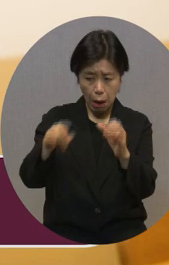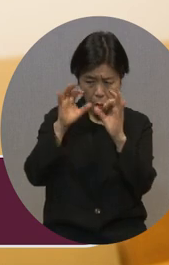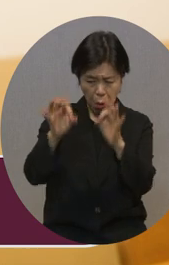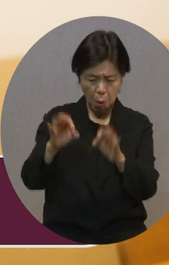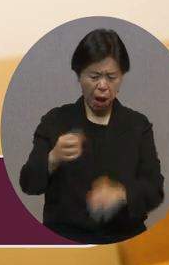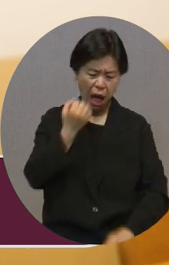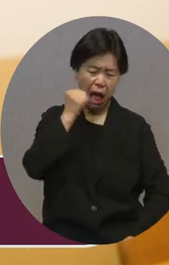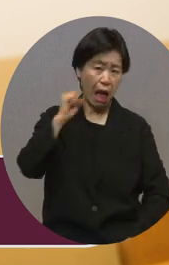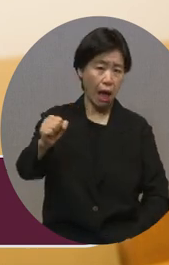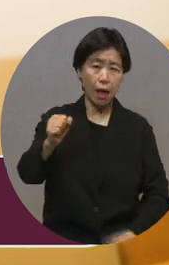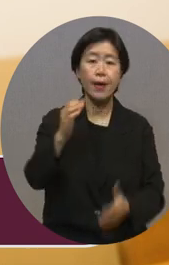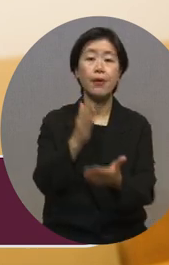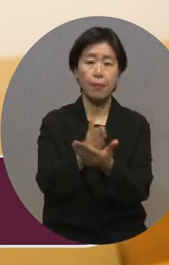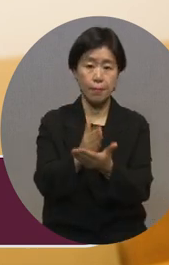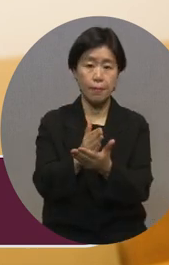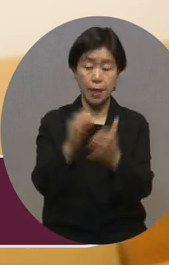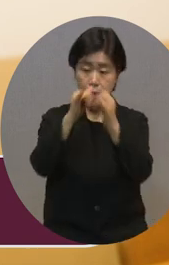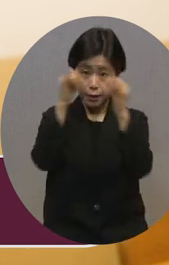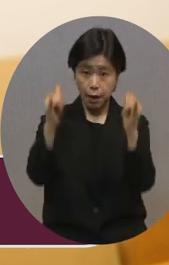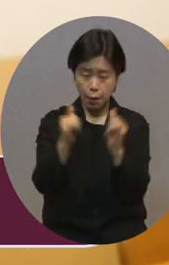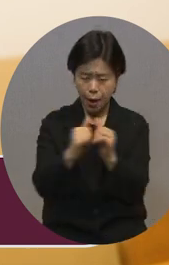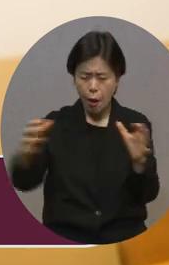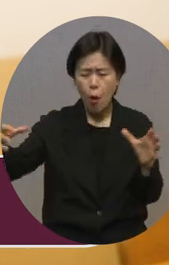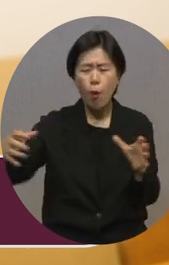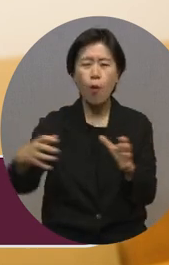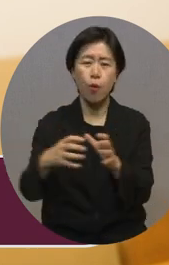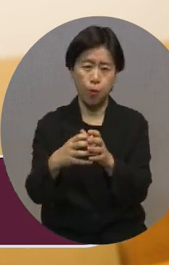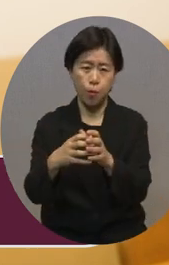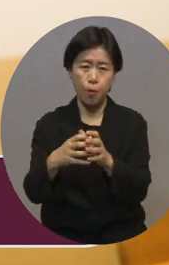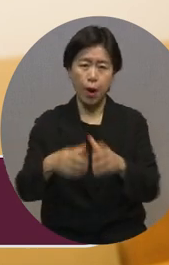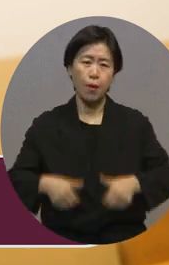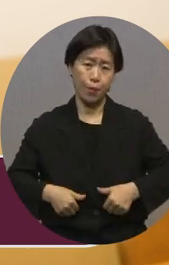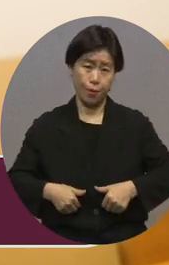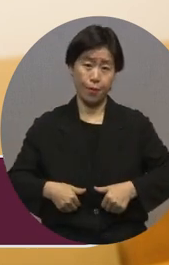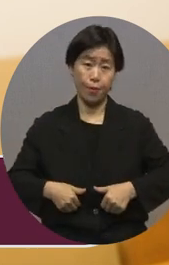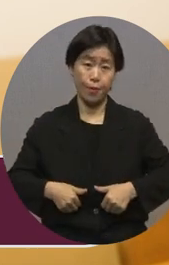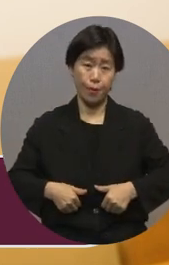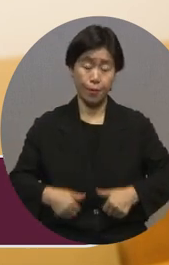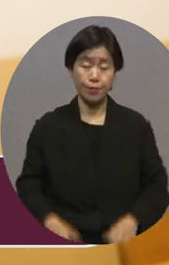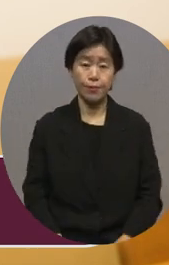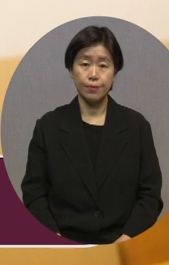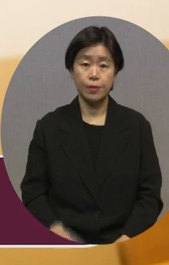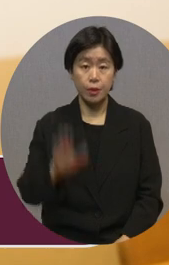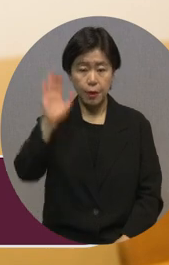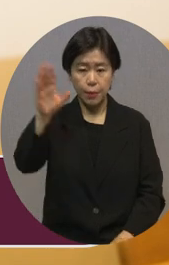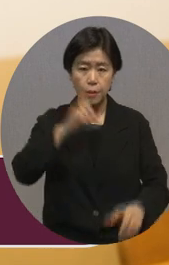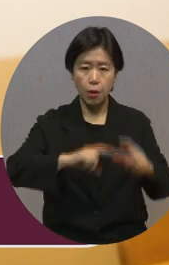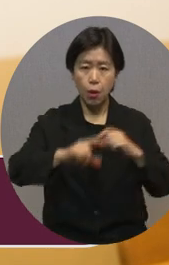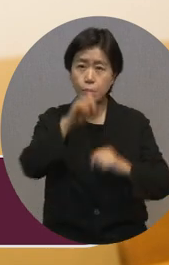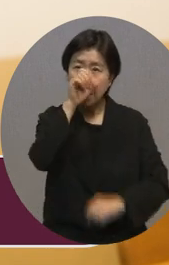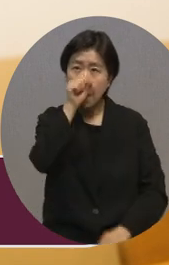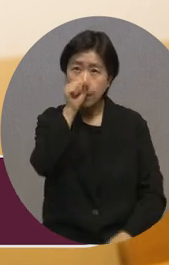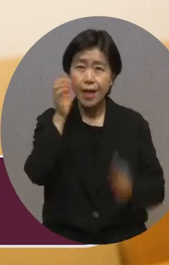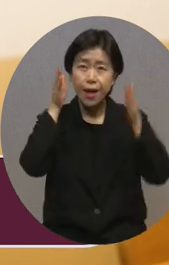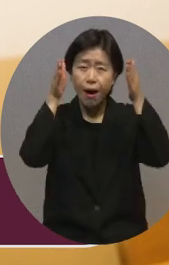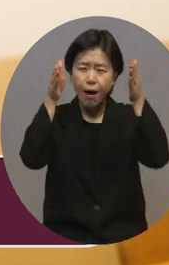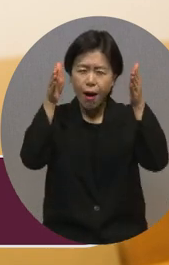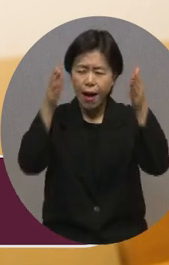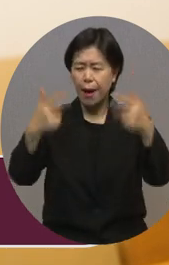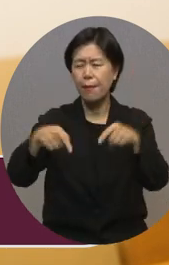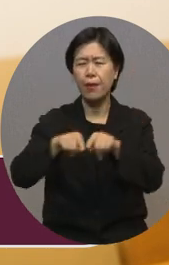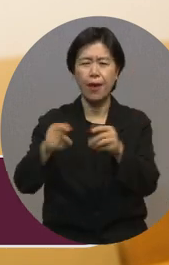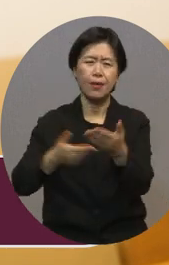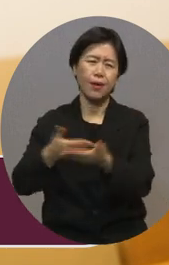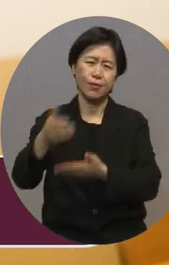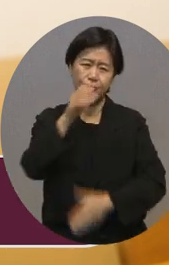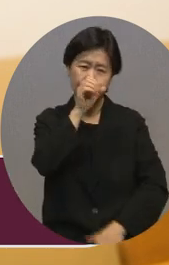하나의 공동체의 구성원으로 같이 받아들이고, 같이 세계를 더 좋은 방향으로 진보시키는, 그리고 다